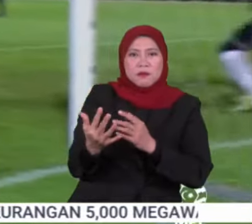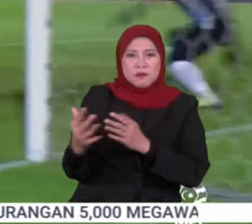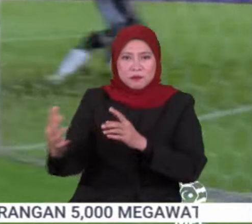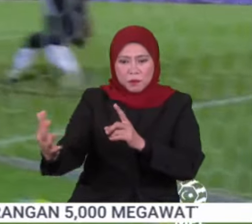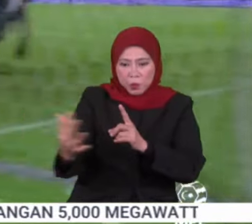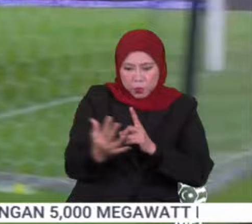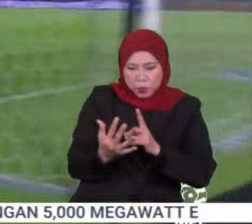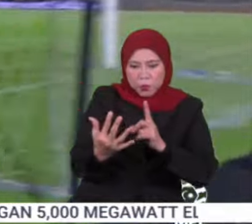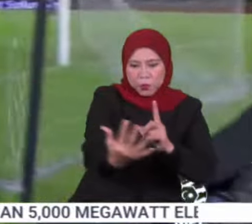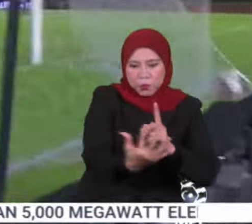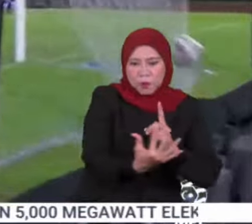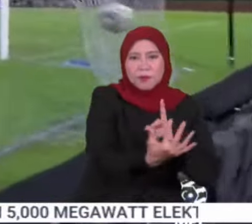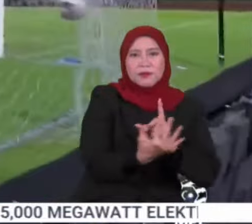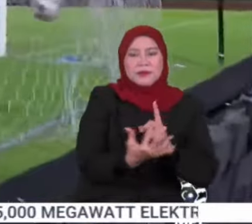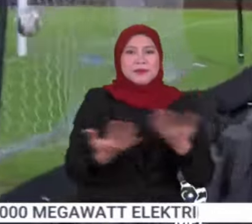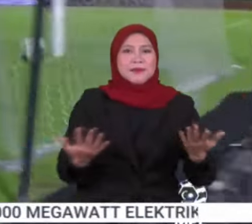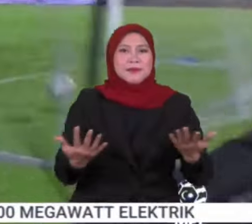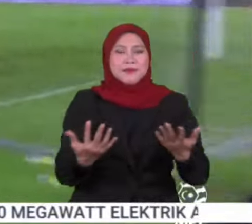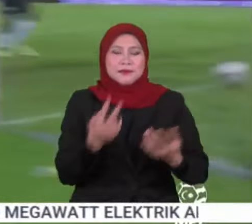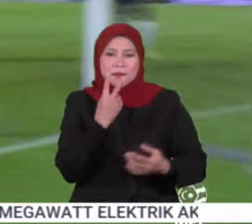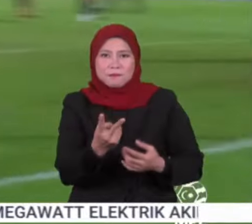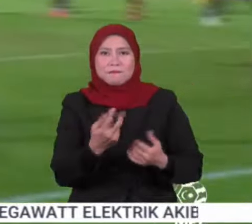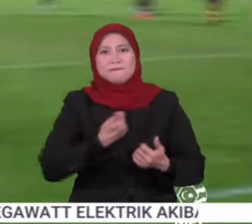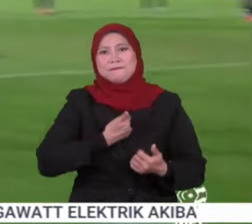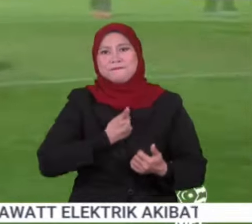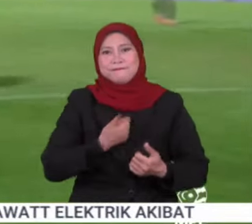datang terus dan kita nampak sendirilah.